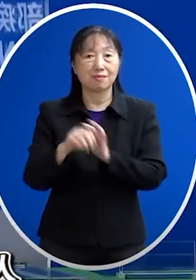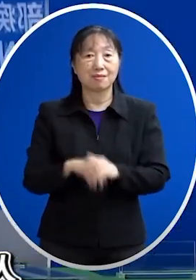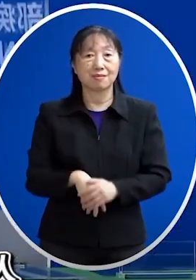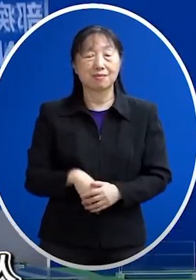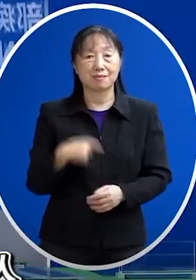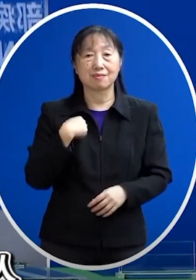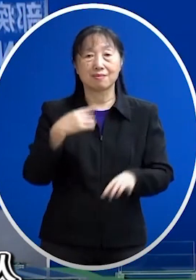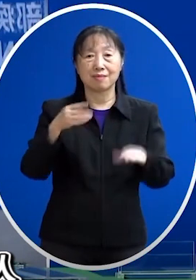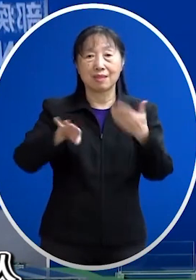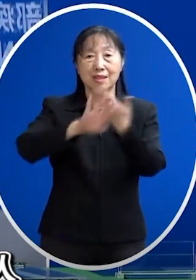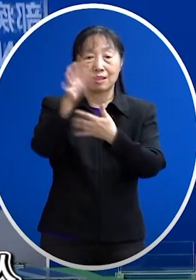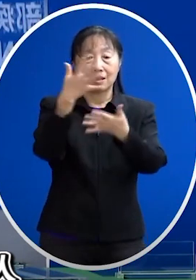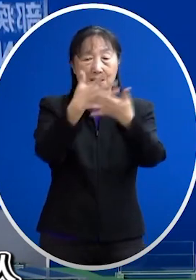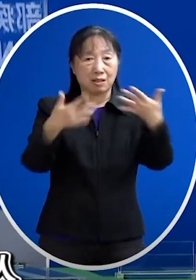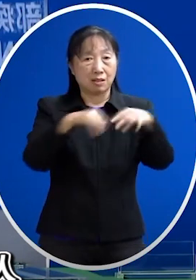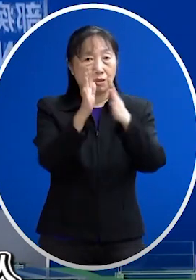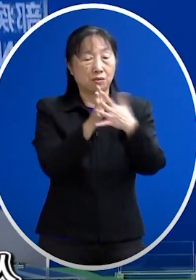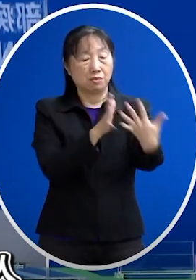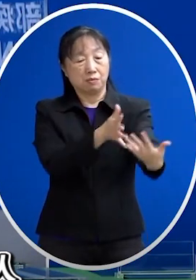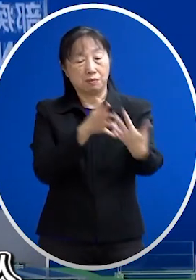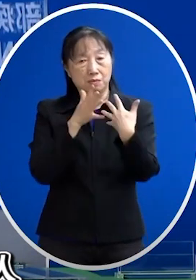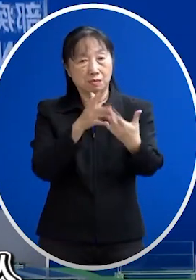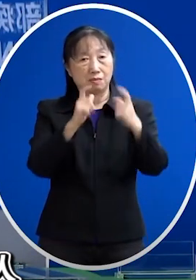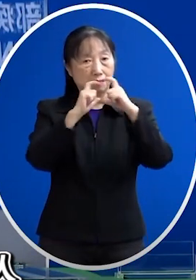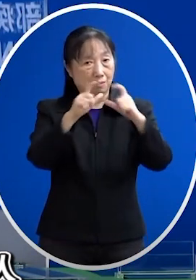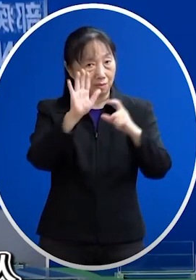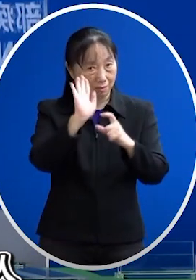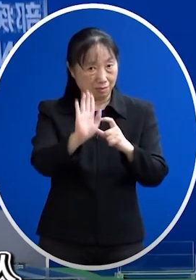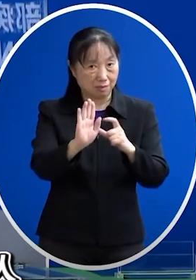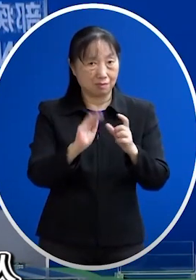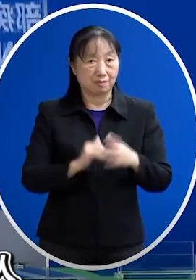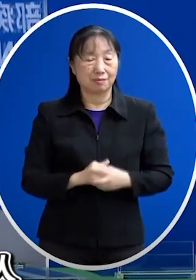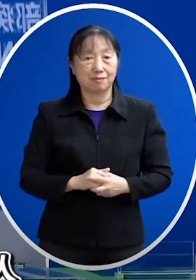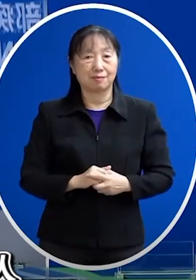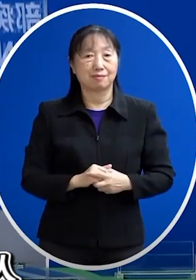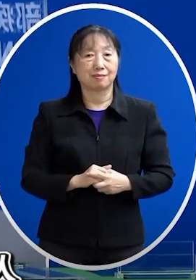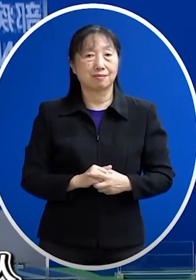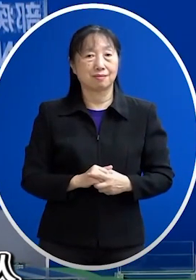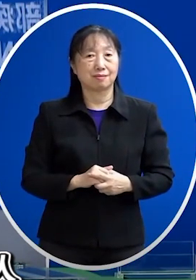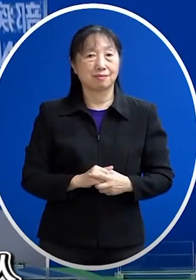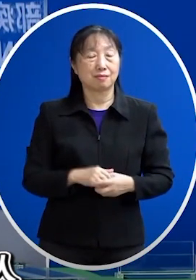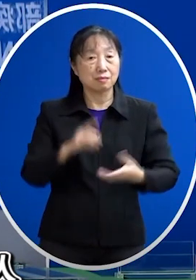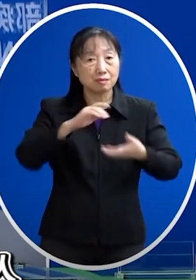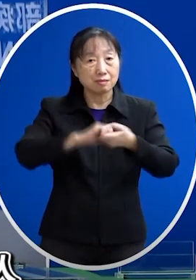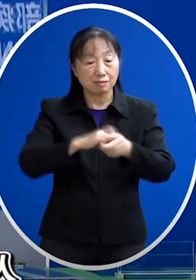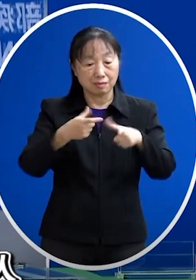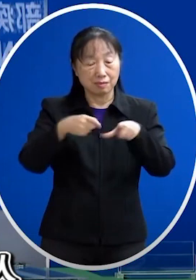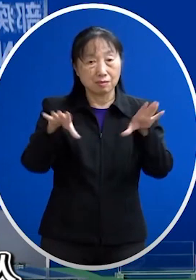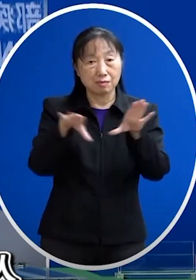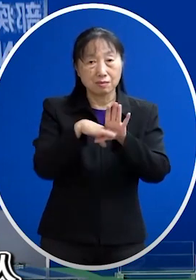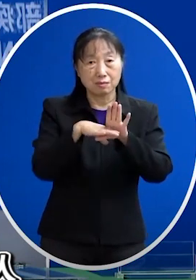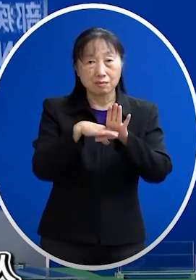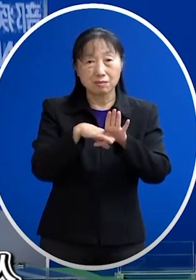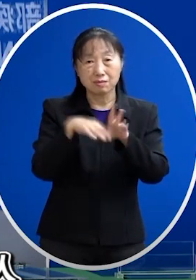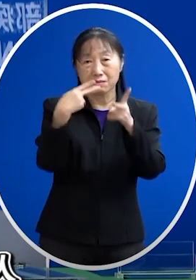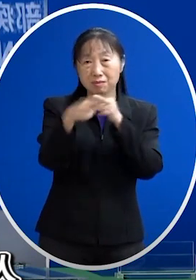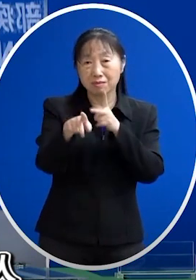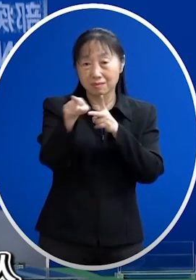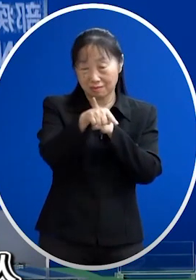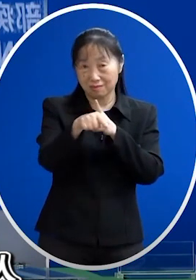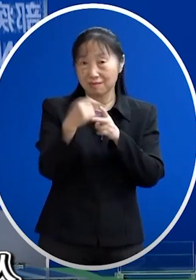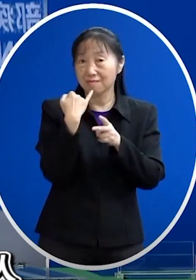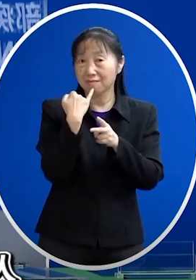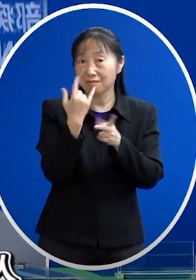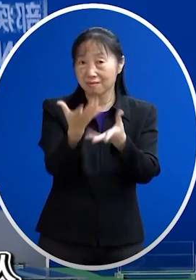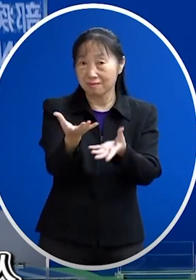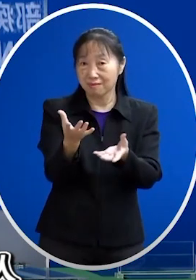外网上面的 QA 都有提供的这样的部分了哈。那是不是一定要公文它才能够做？那当然也可以